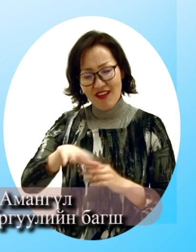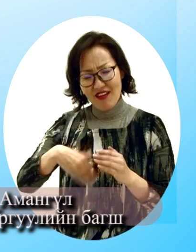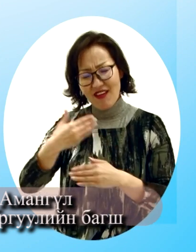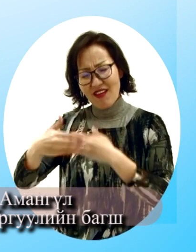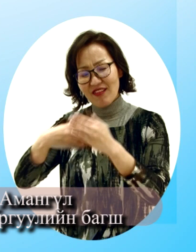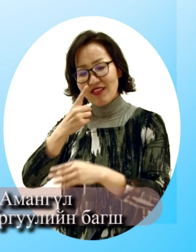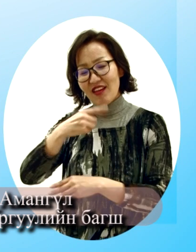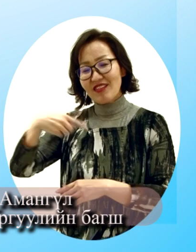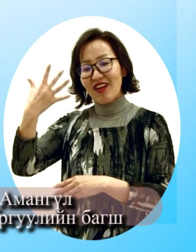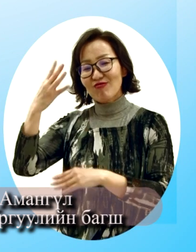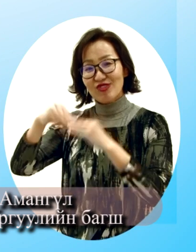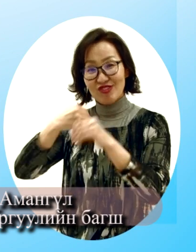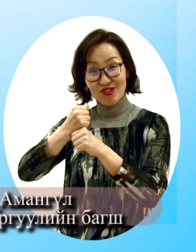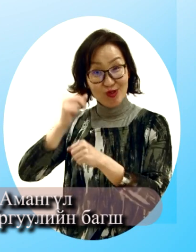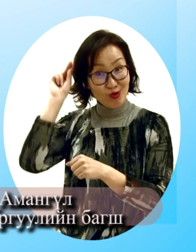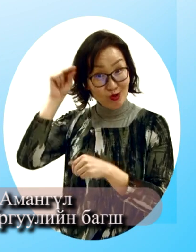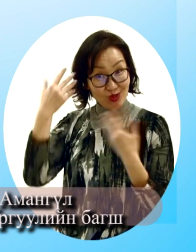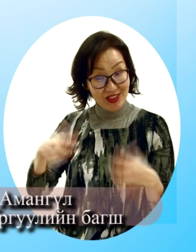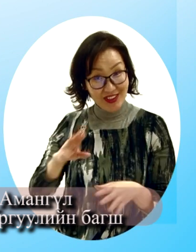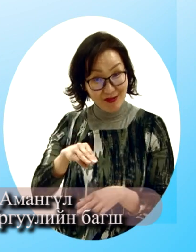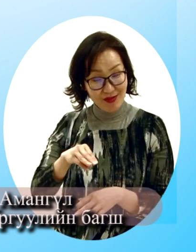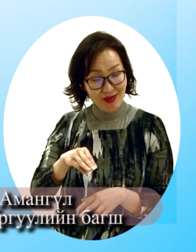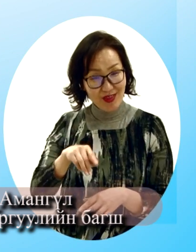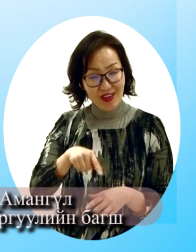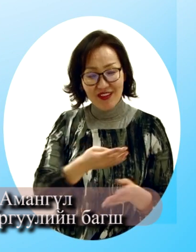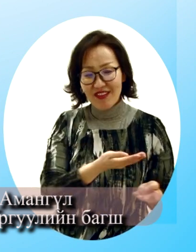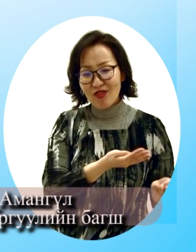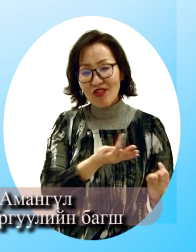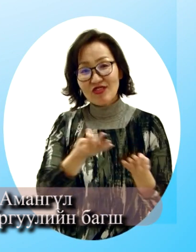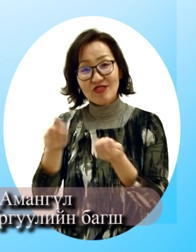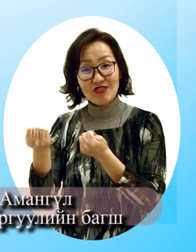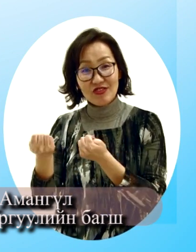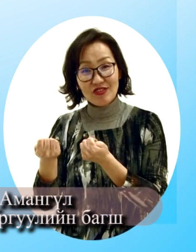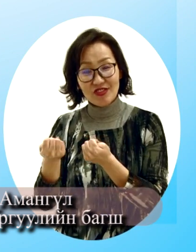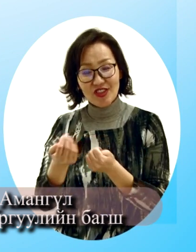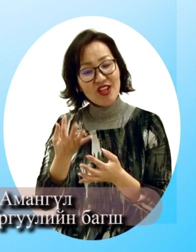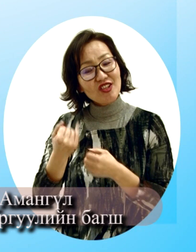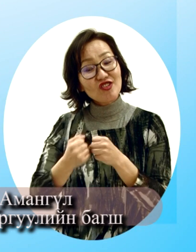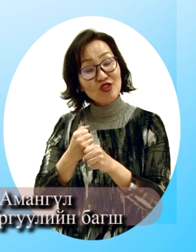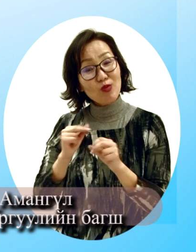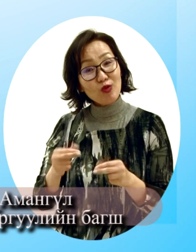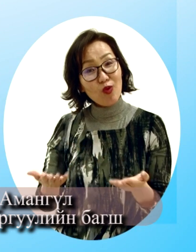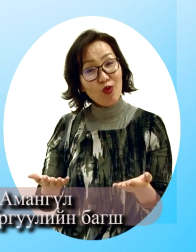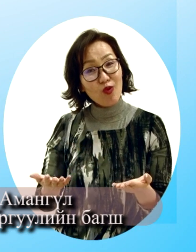Сендер 6 жастарынан мектепке кірдіңдер, 5 жыл оқыдыңдар. Сонда барлығы неше жыл болды?